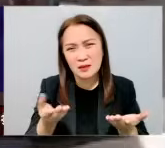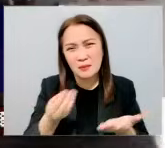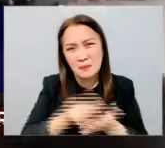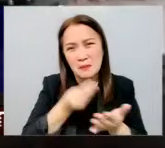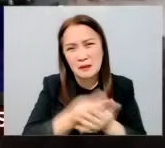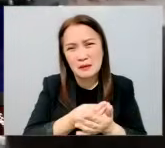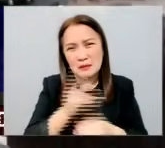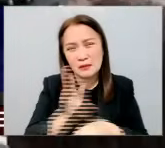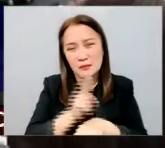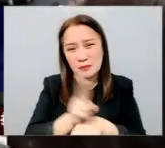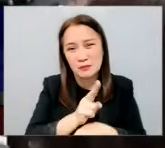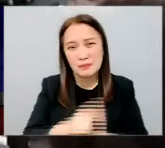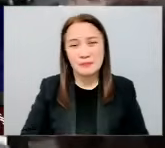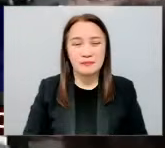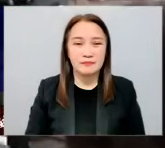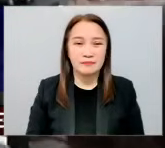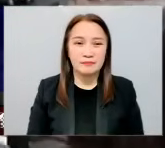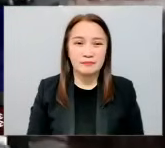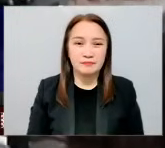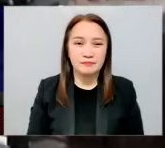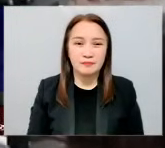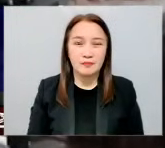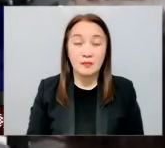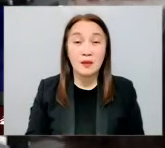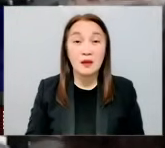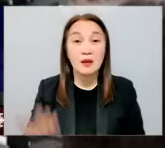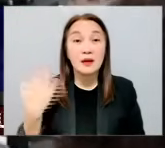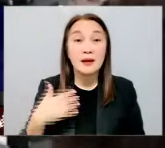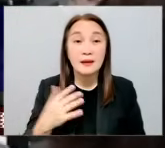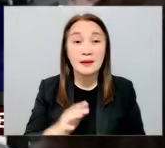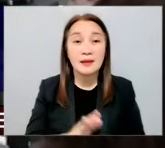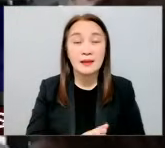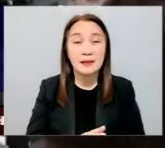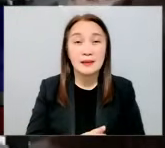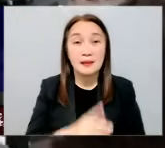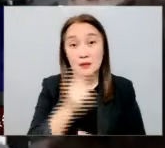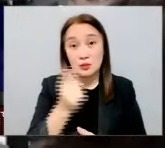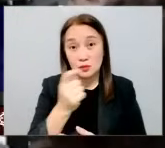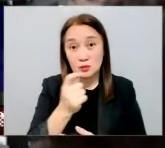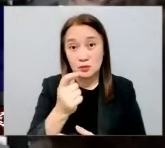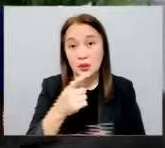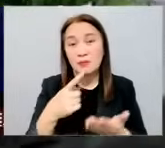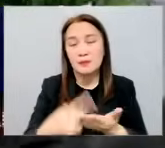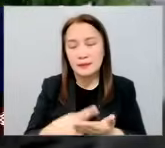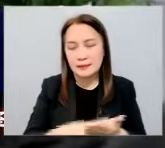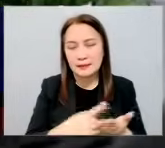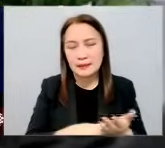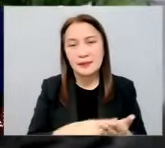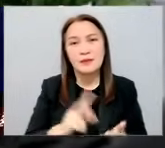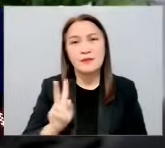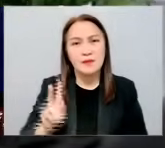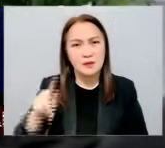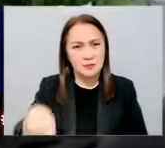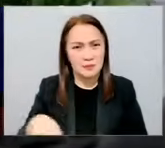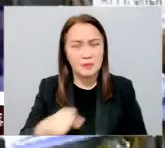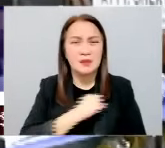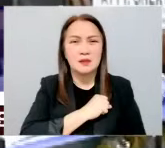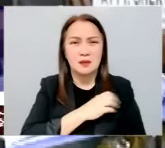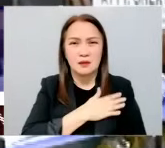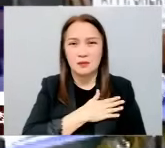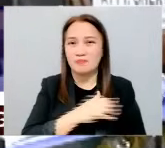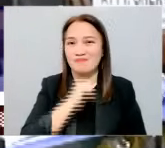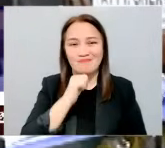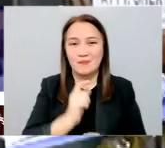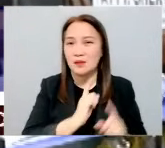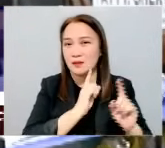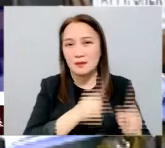fund naungkat ang tungkol dito sa pagdinig ng komite noong Martes na hindi dinaluhan ni VP sar at iba pang opisyal ng ovp